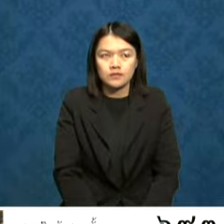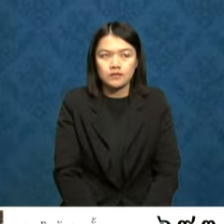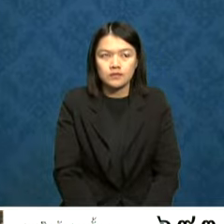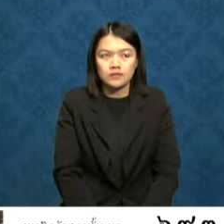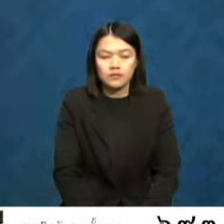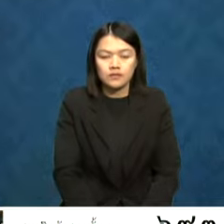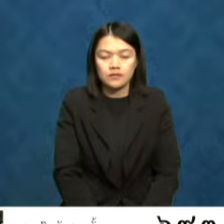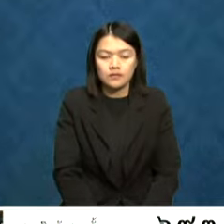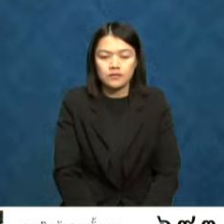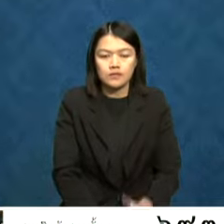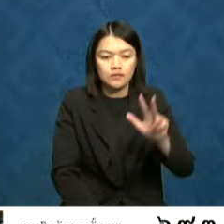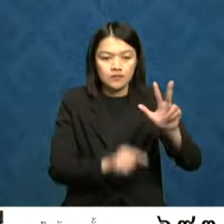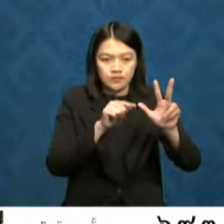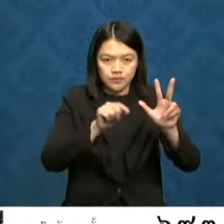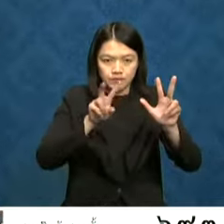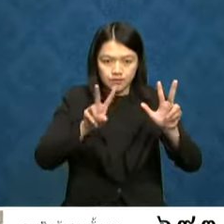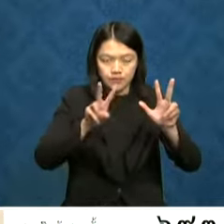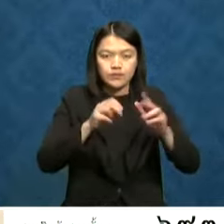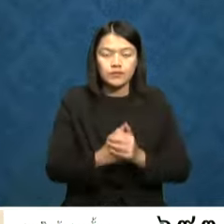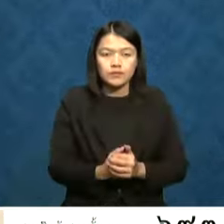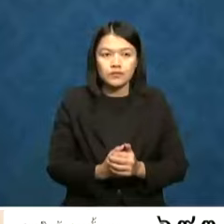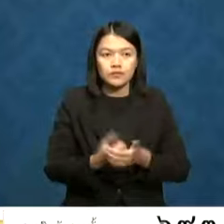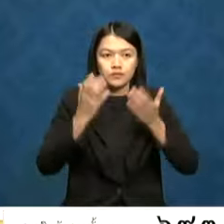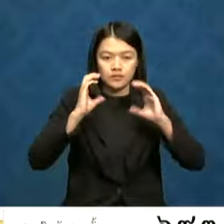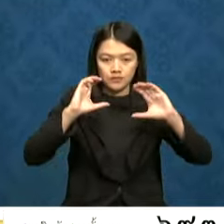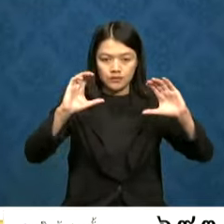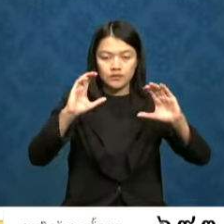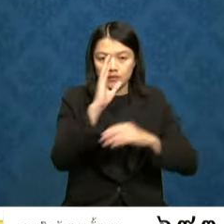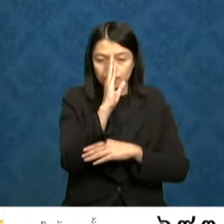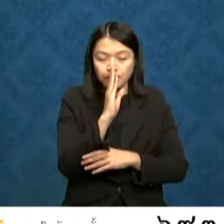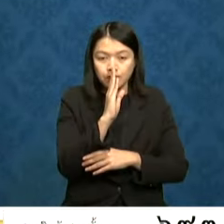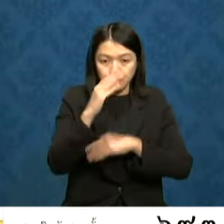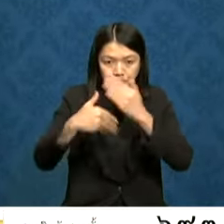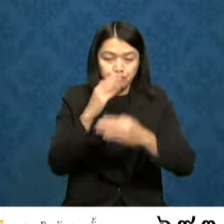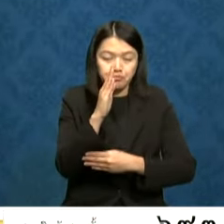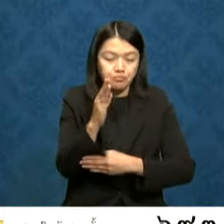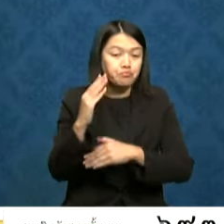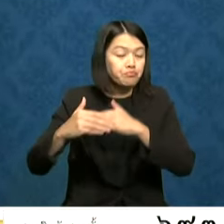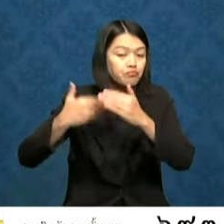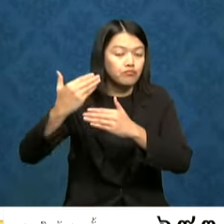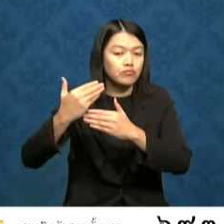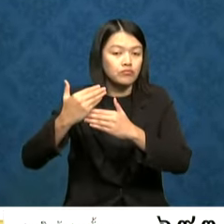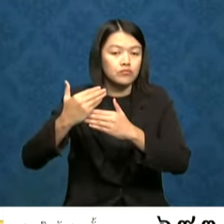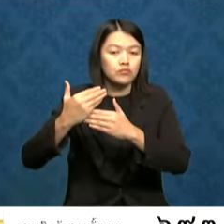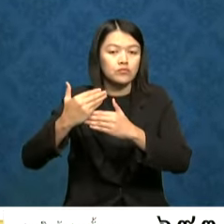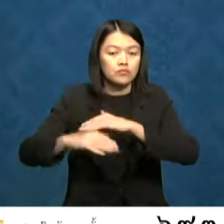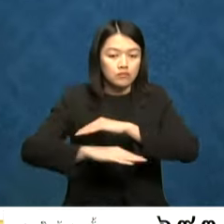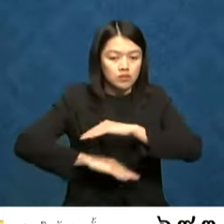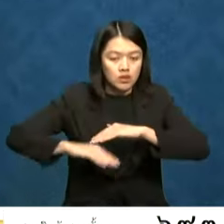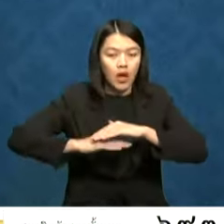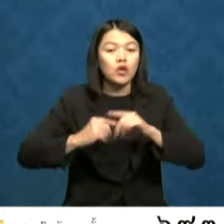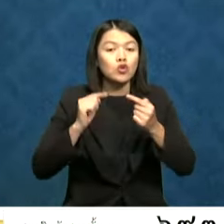ไทย 3 2รัฐบาลจะเดินหน้าลงทุนพัฒนาโครงสร้างพื้นฐานด้าน